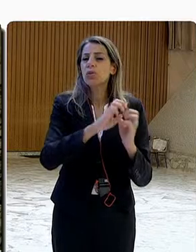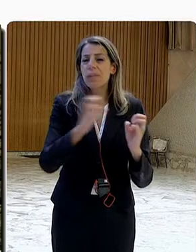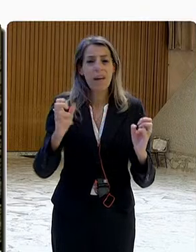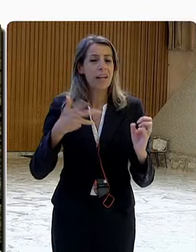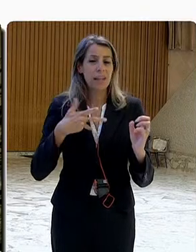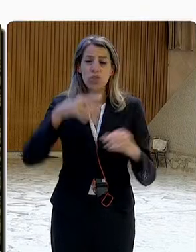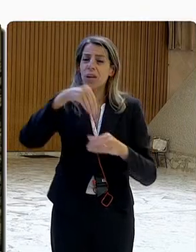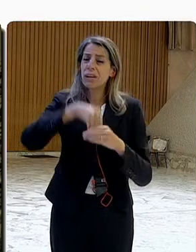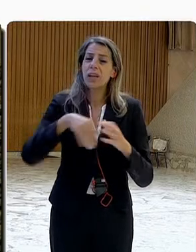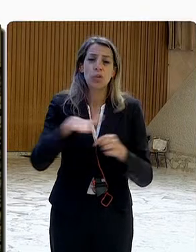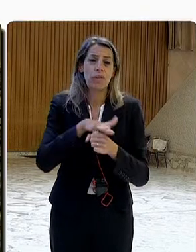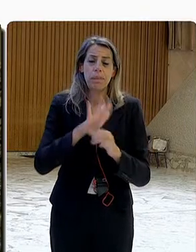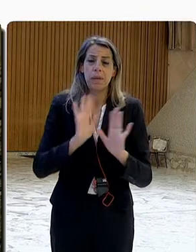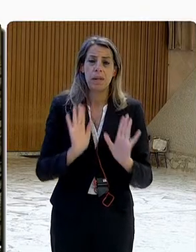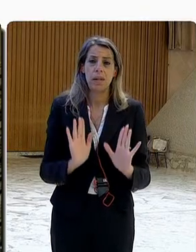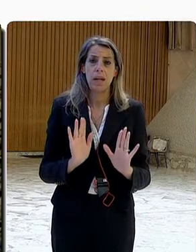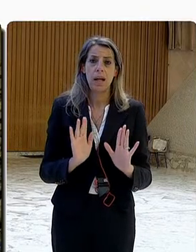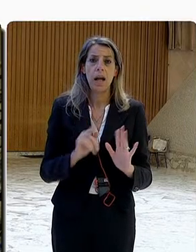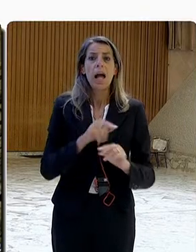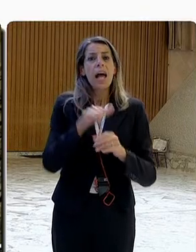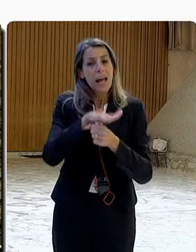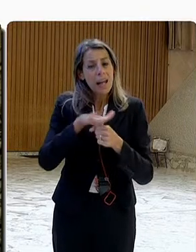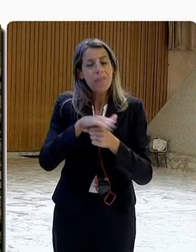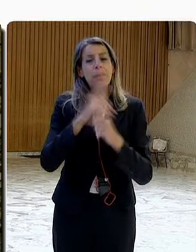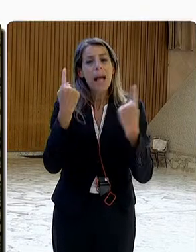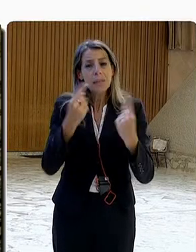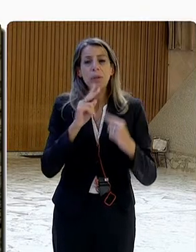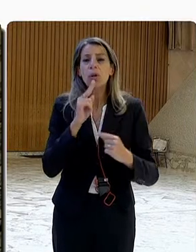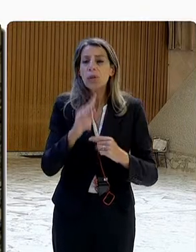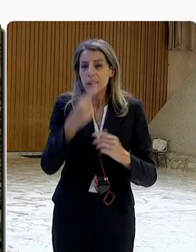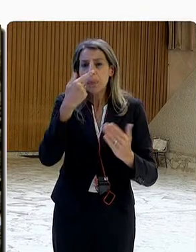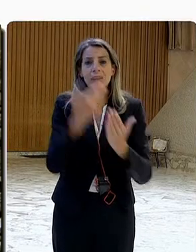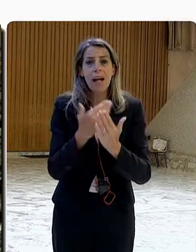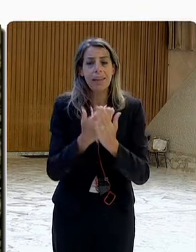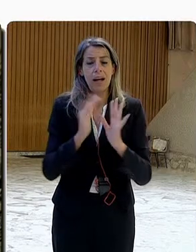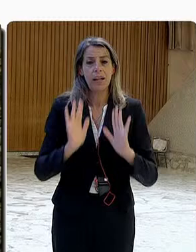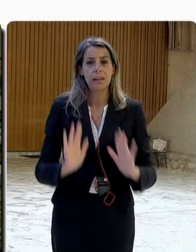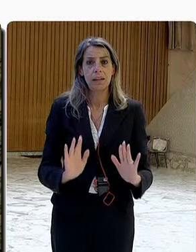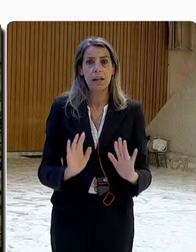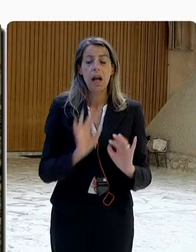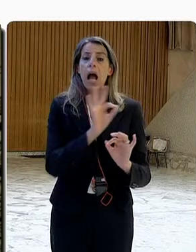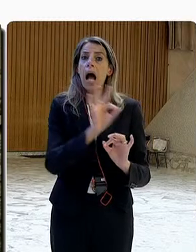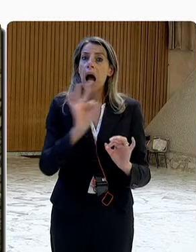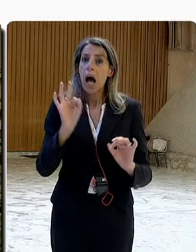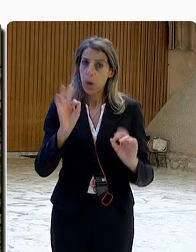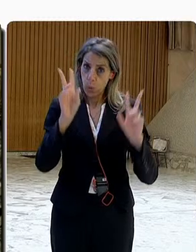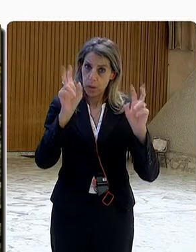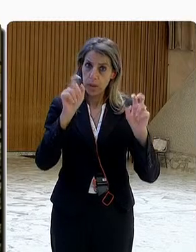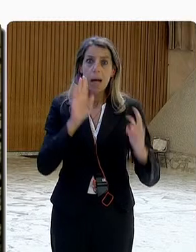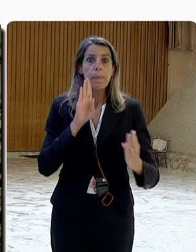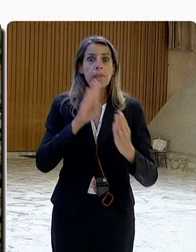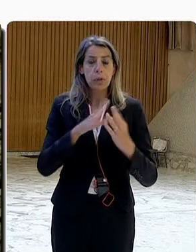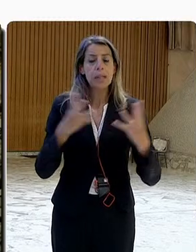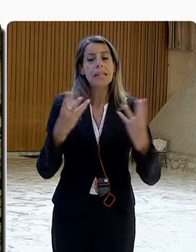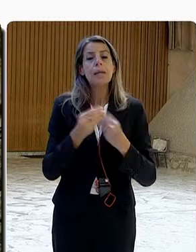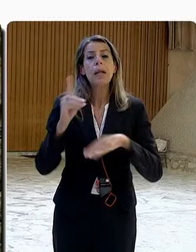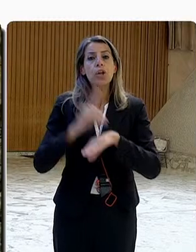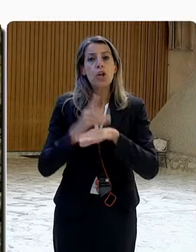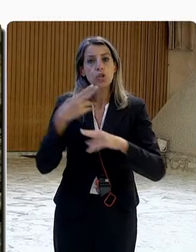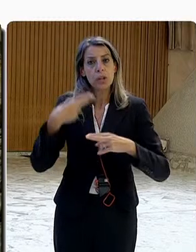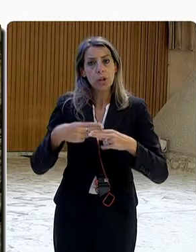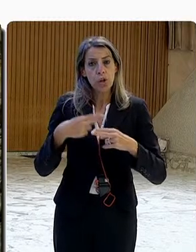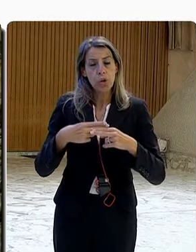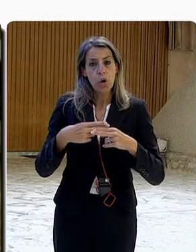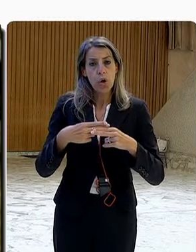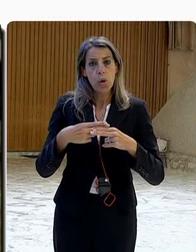Approfondiremo assieme alcuni temi che insieme alla Diocesi di Roma e